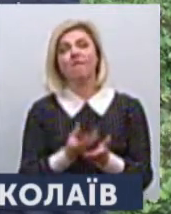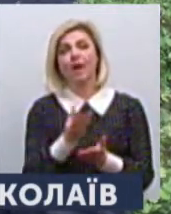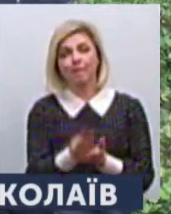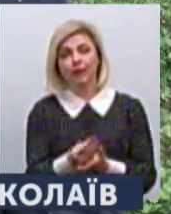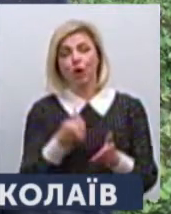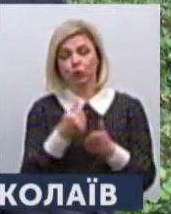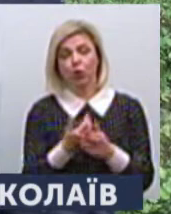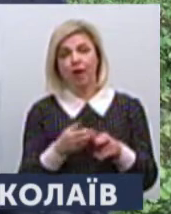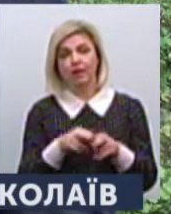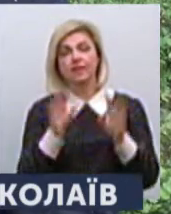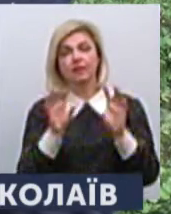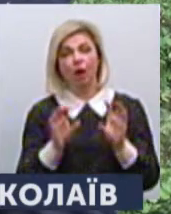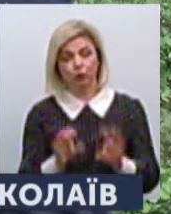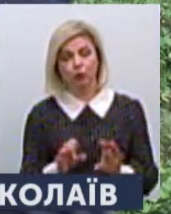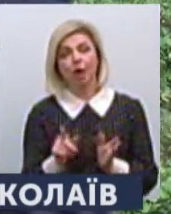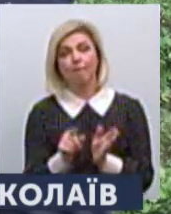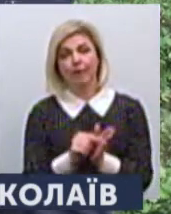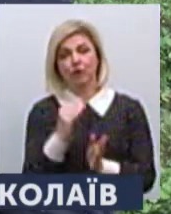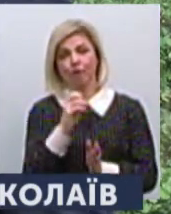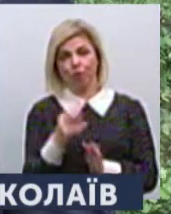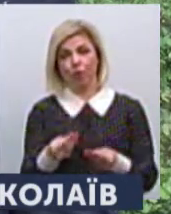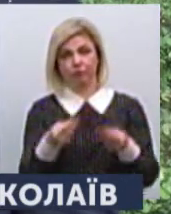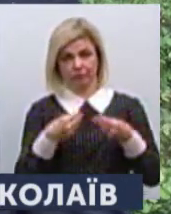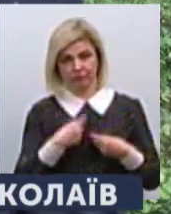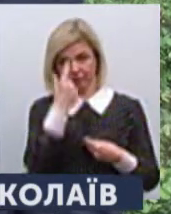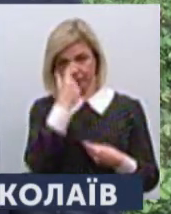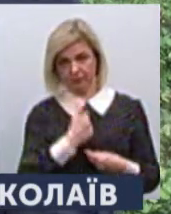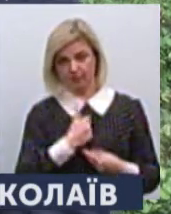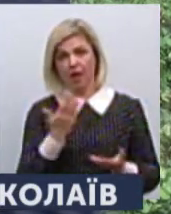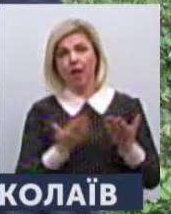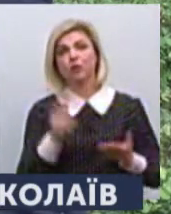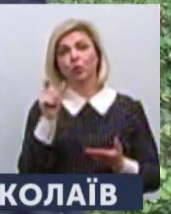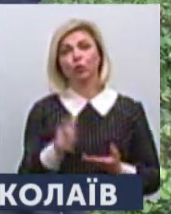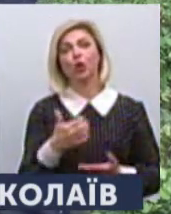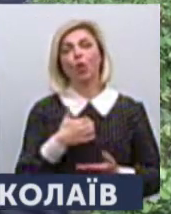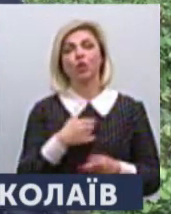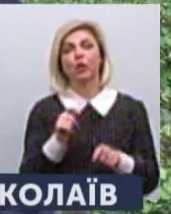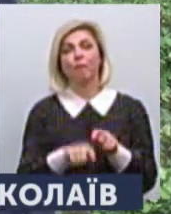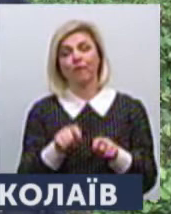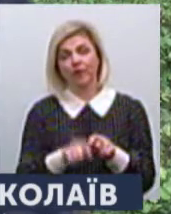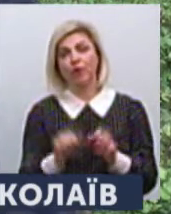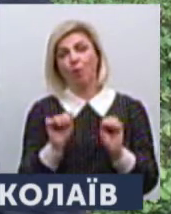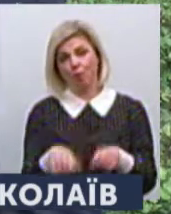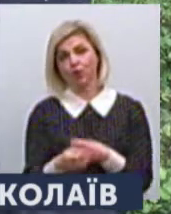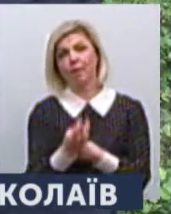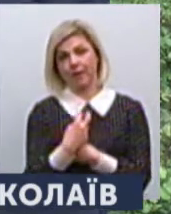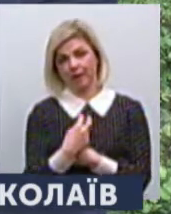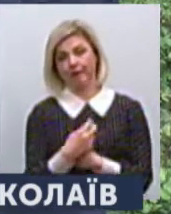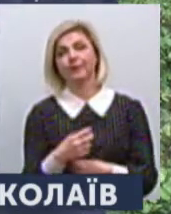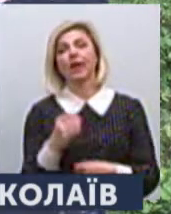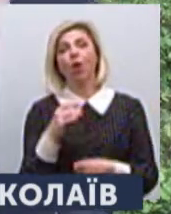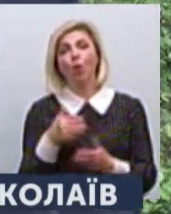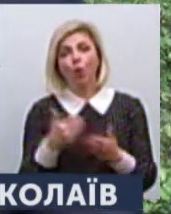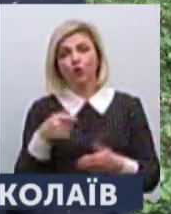до цього статусу, так само пенсійний фонд нам надасть. Але у разі, якщо людина хоче перевірити, все ж таки, да, ще раз повторю, вона може прийти до нас. В принципі, нам від